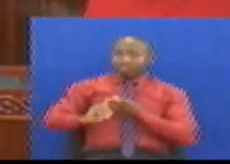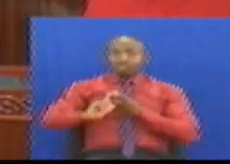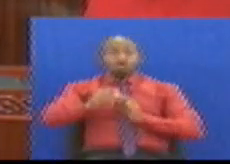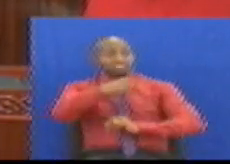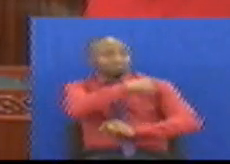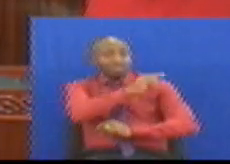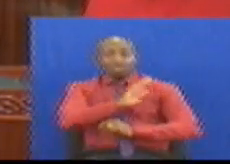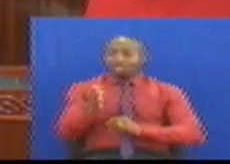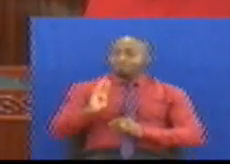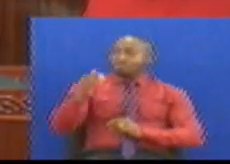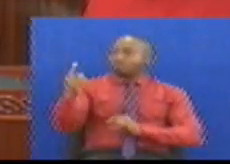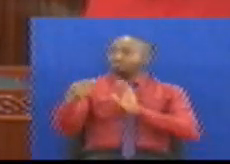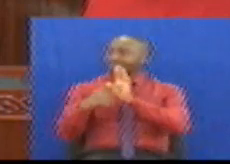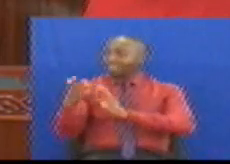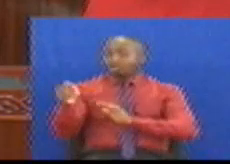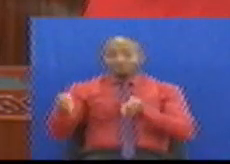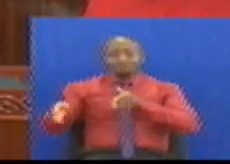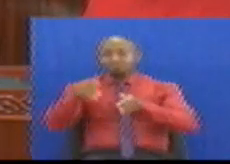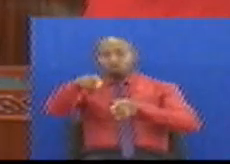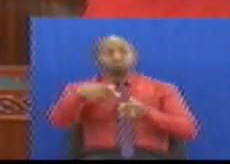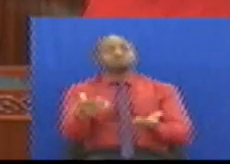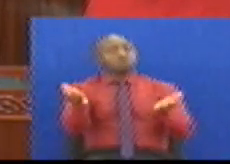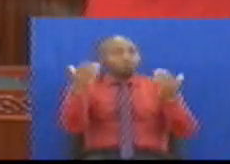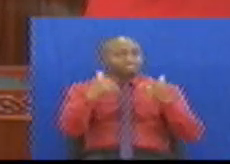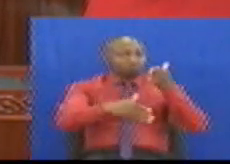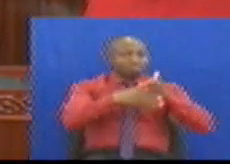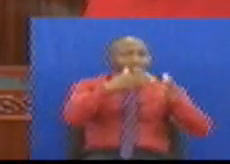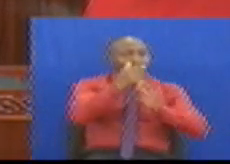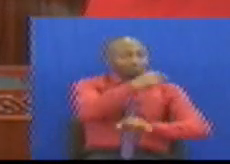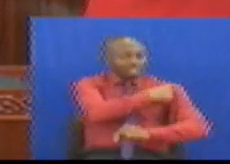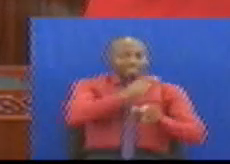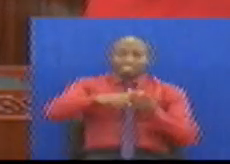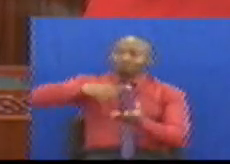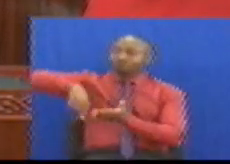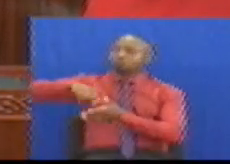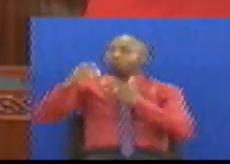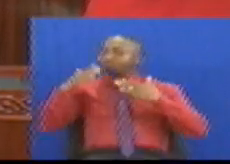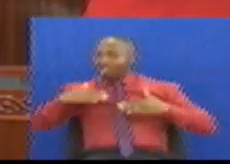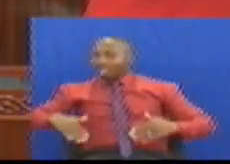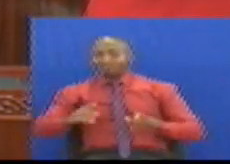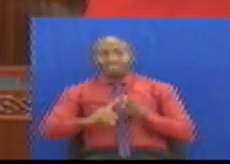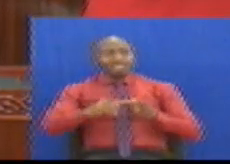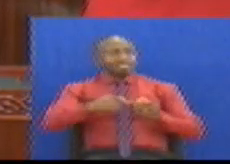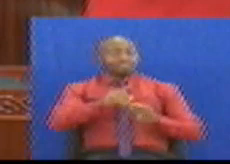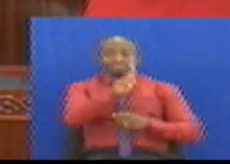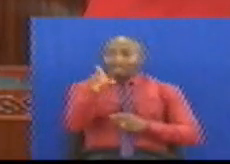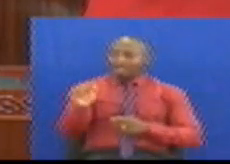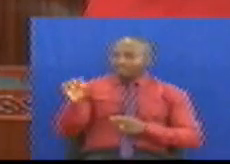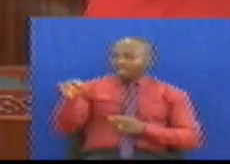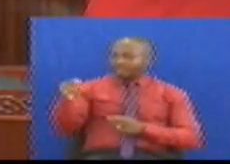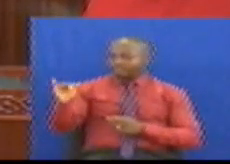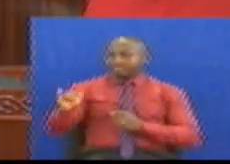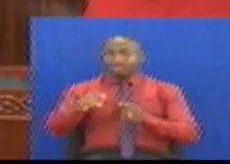1.5. Kwa mfumo huu wa makusanyo tumeweza kujenga hospitali za wilaya, tumeweza kujenga vituo vya afya, tumeweza kujenga zahanati. Tumebadilisha